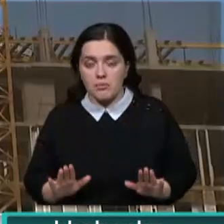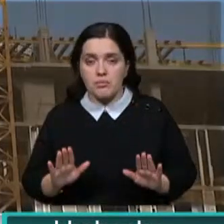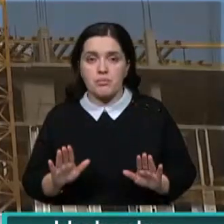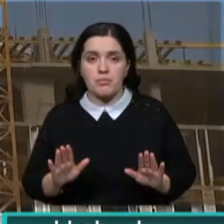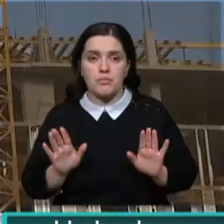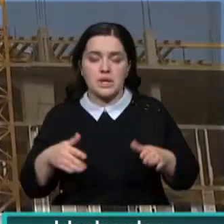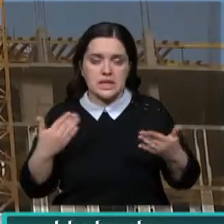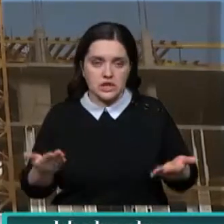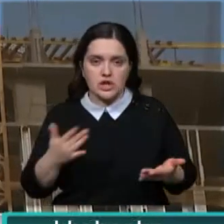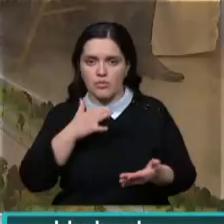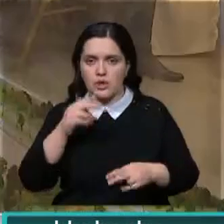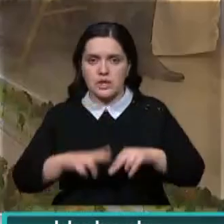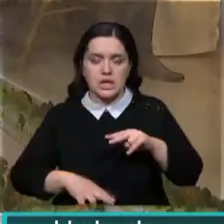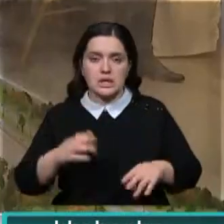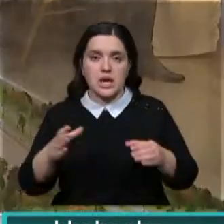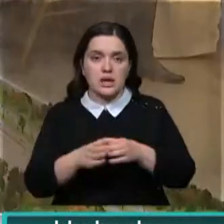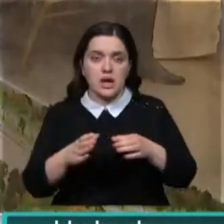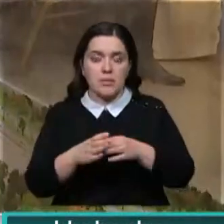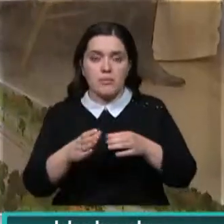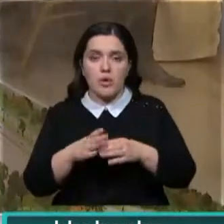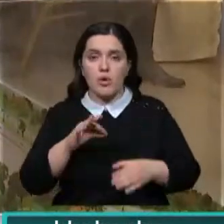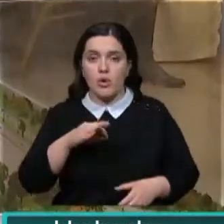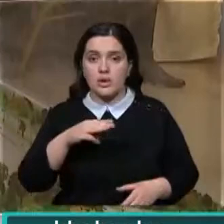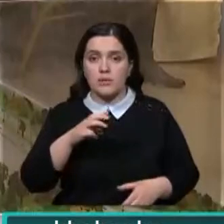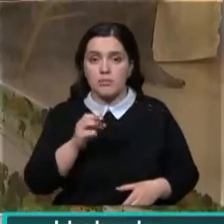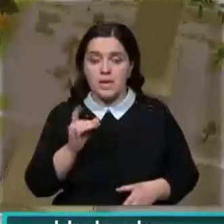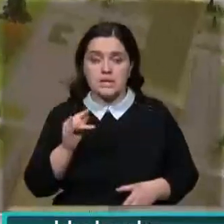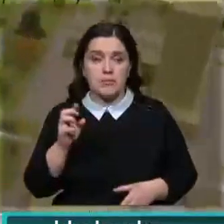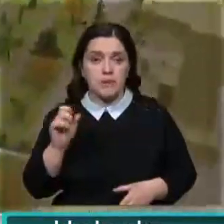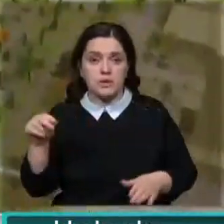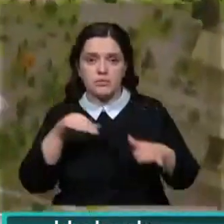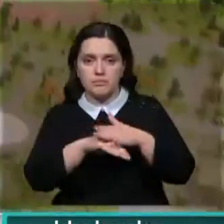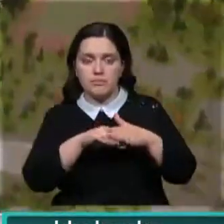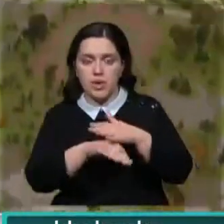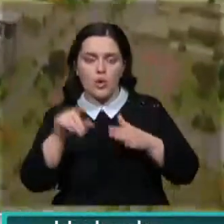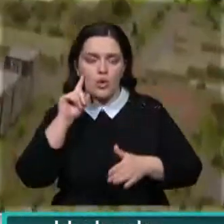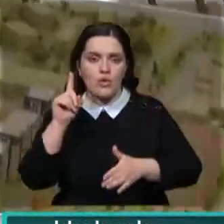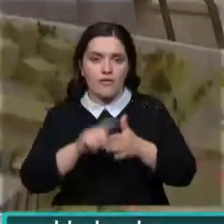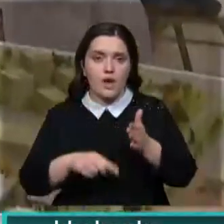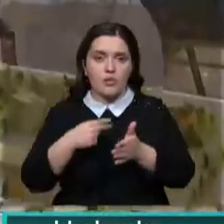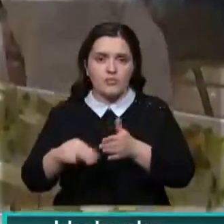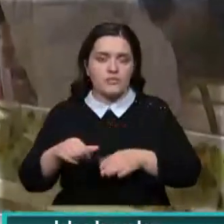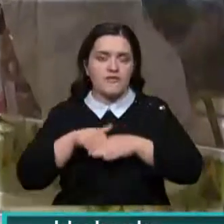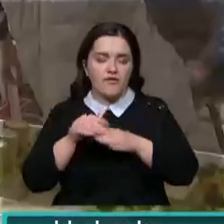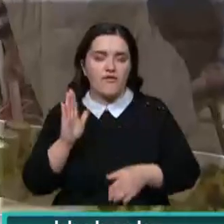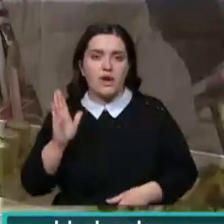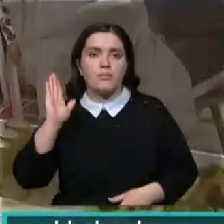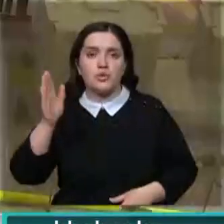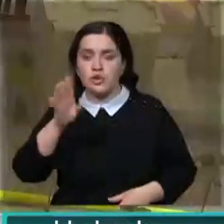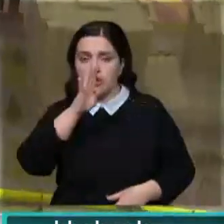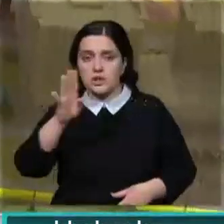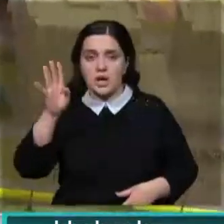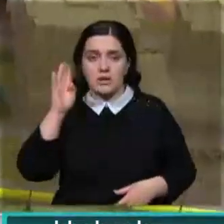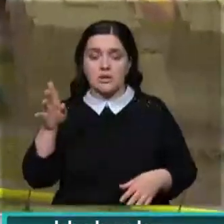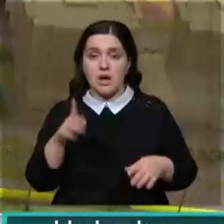от десятка строительных компаний. Клиентка Отбасы банка Гульнара Кудайбергенова уверена, покупка жилья – это инвестиция в будущее. 4 года